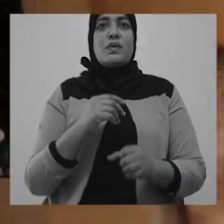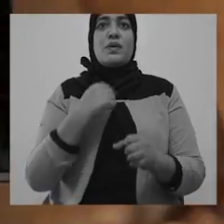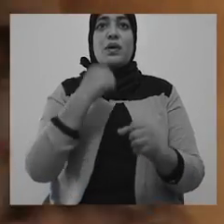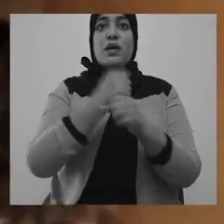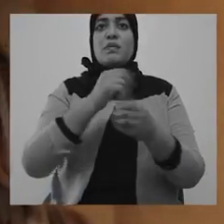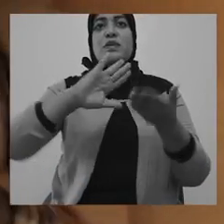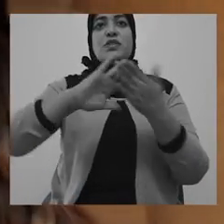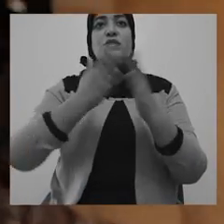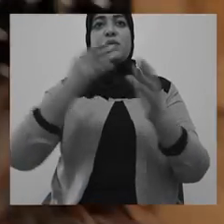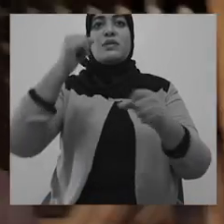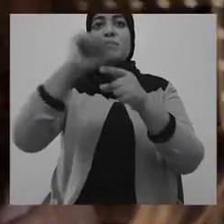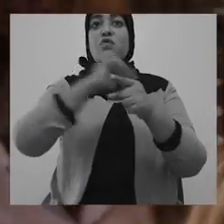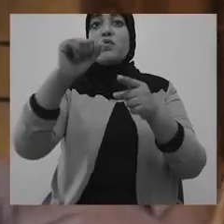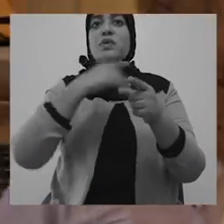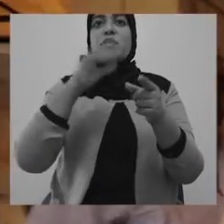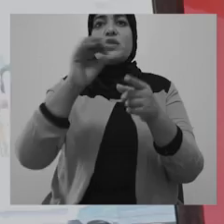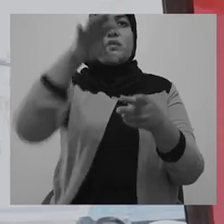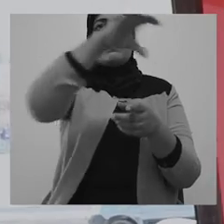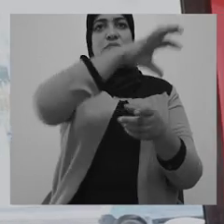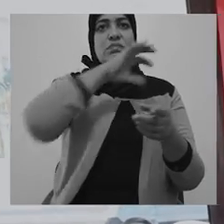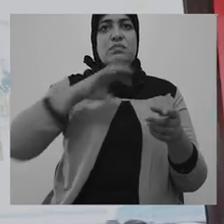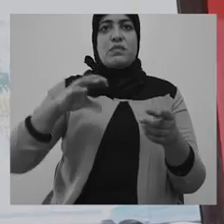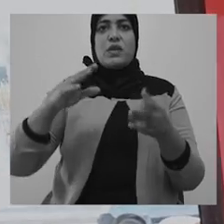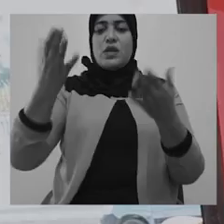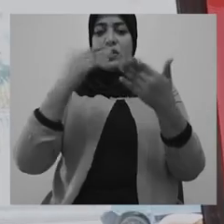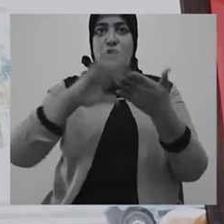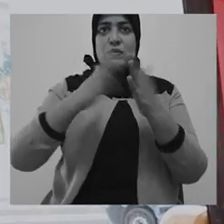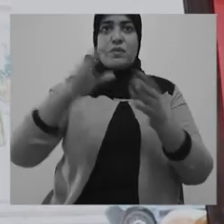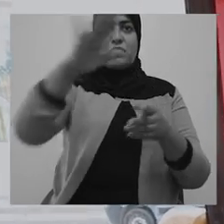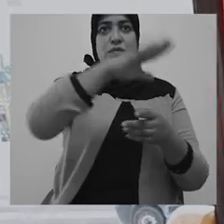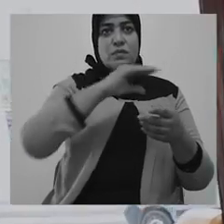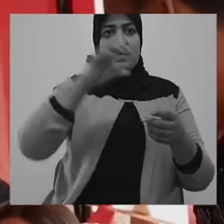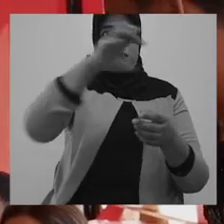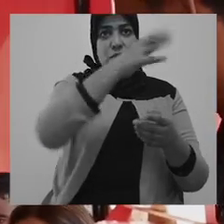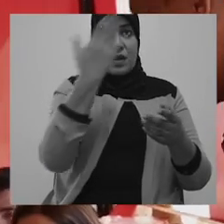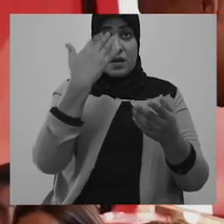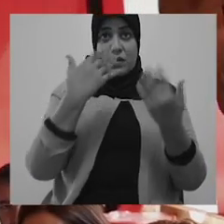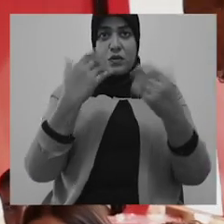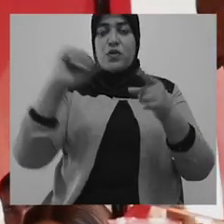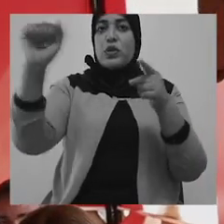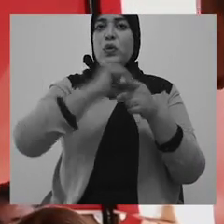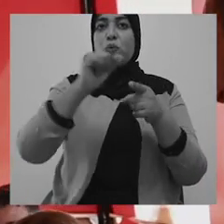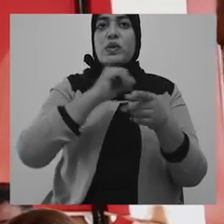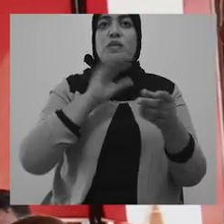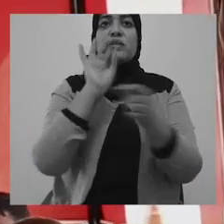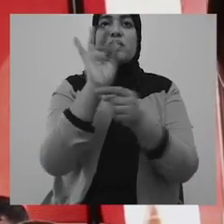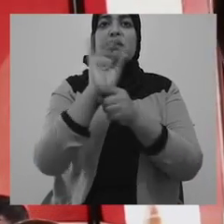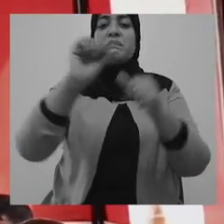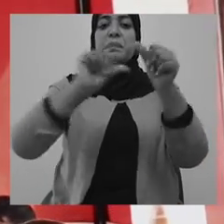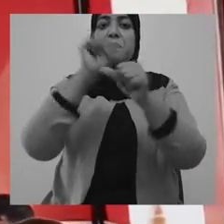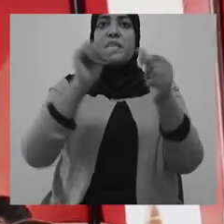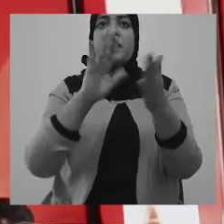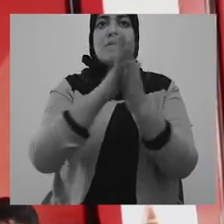Une des autres activités de ce projet, une formation à distance, une formation e-learning sur les politiques publiques